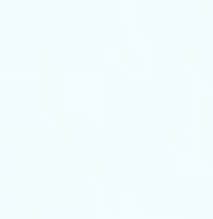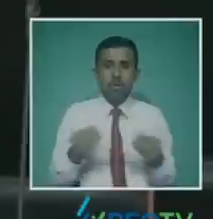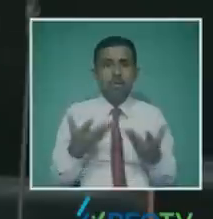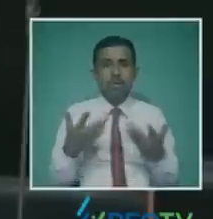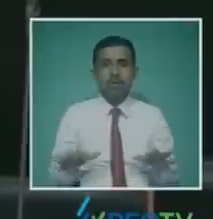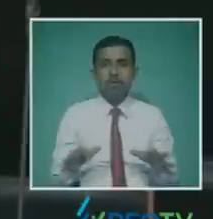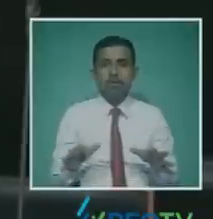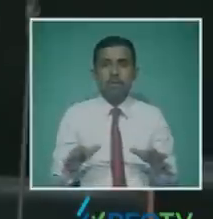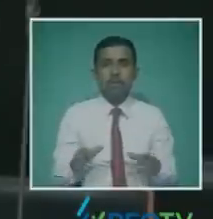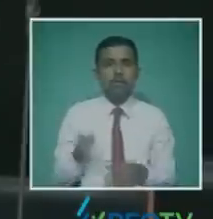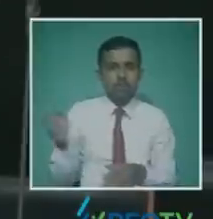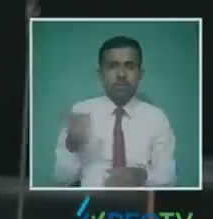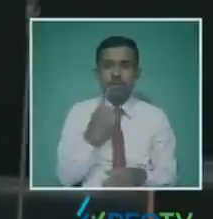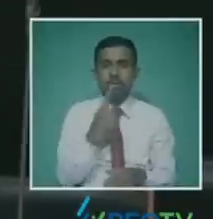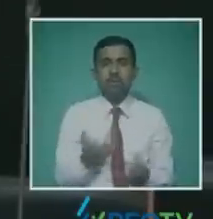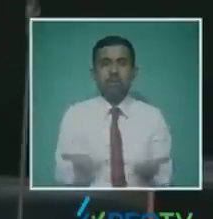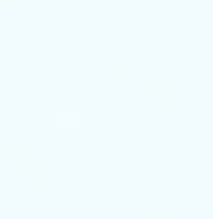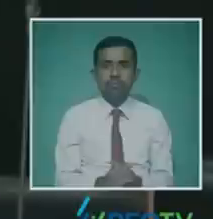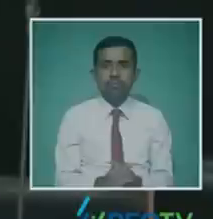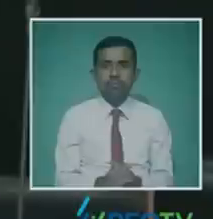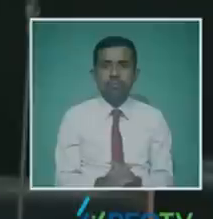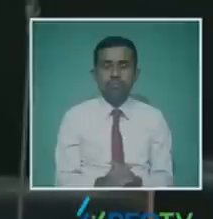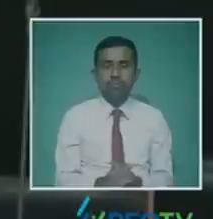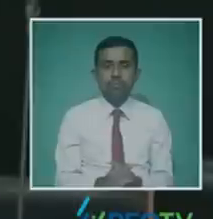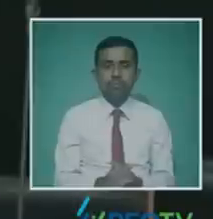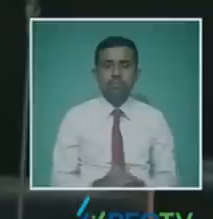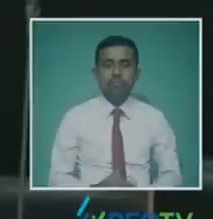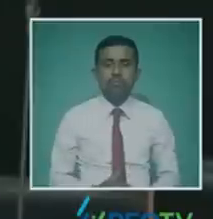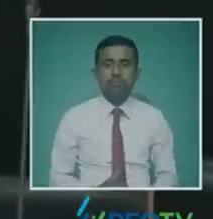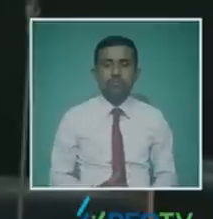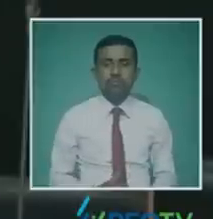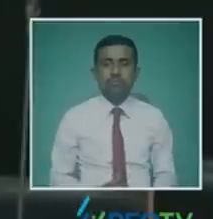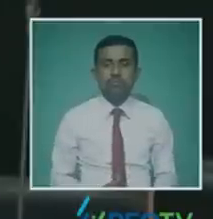ඉවරයි. දැන් මෙතුමත් කියනවා කරන්න කියලා. එතුමත් කරා කියලා.